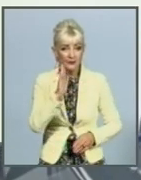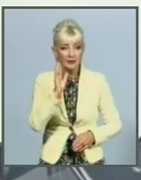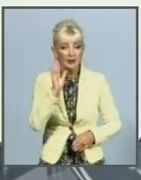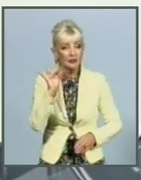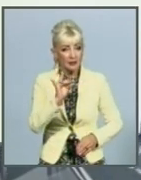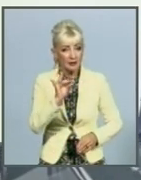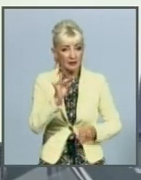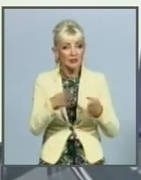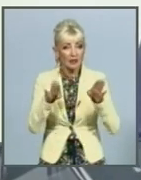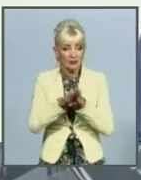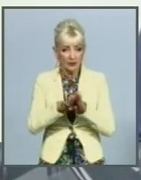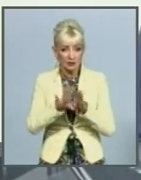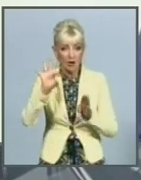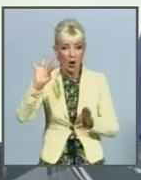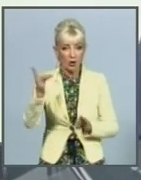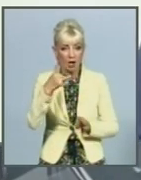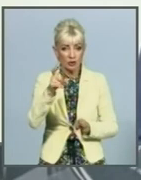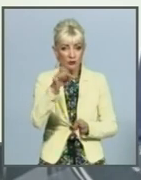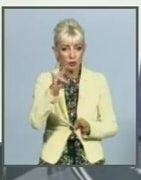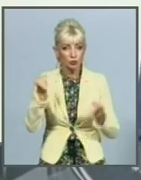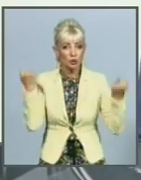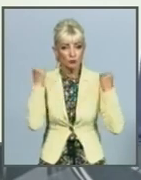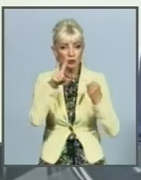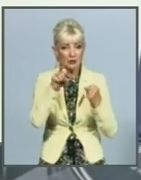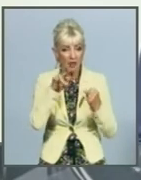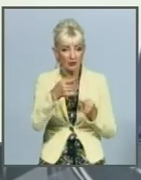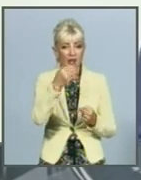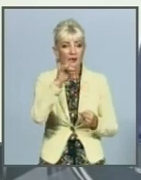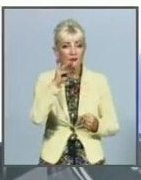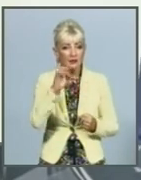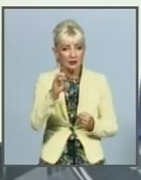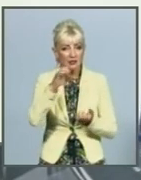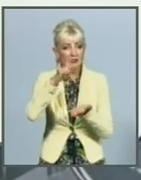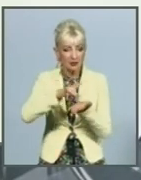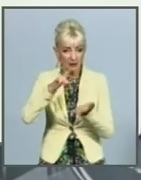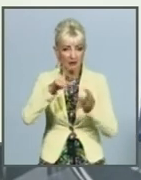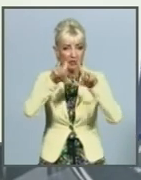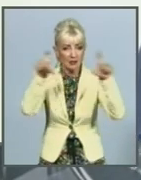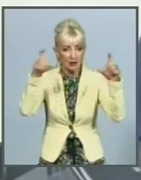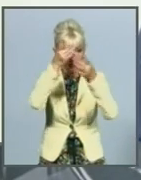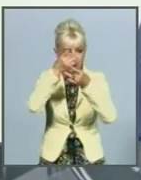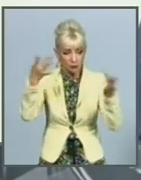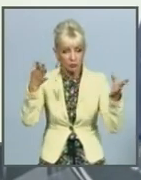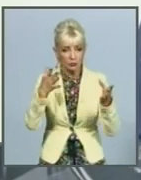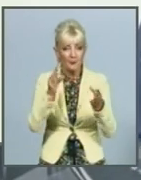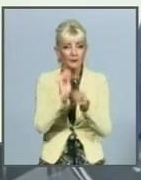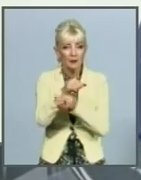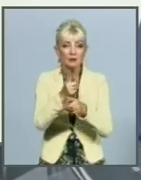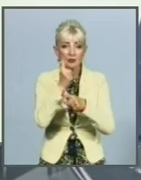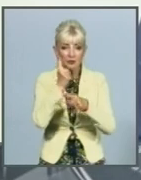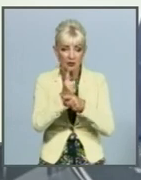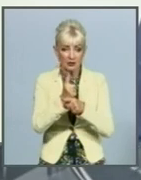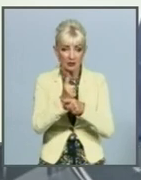лікарень. Закриваються в помаранчевих зонах спортзали, фітнес-центри, заклади культури. Додатково забороняється і